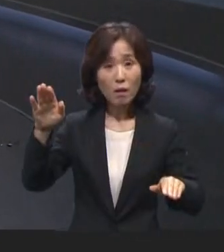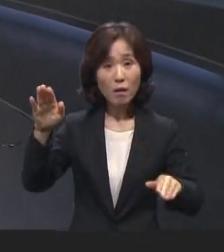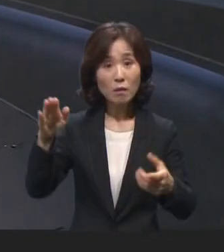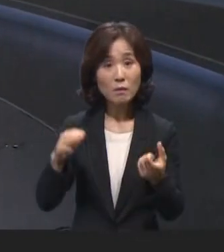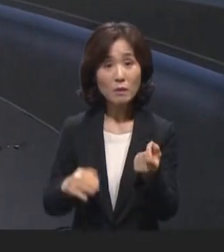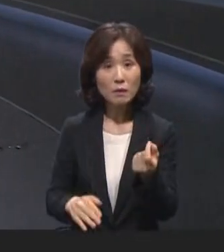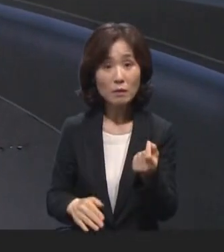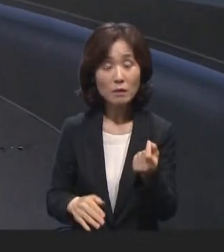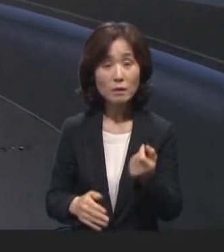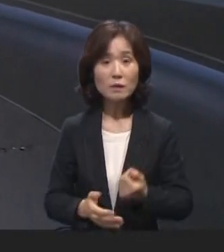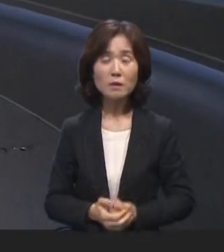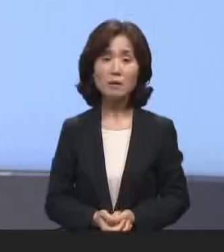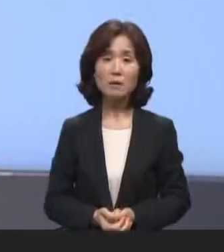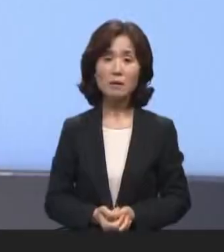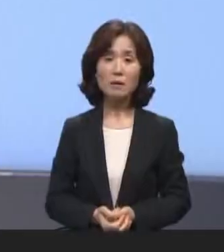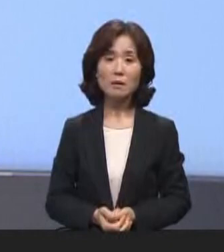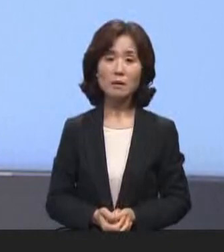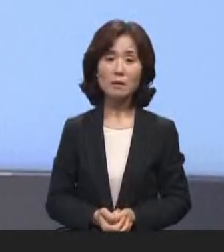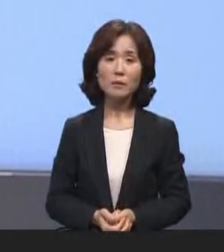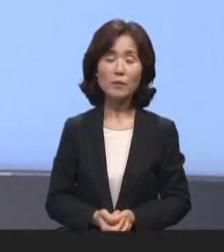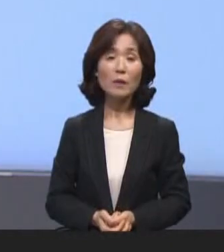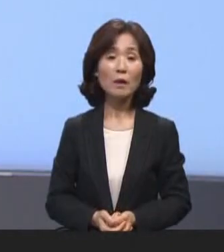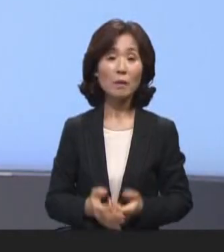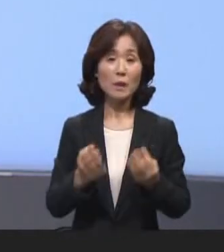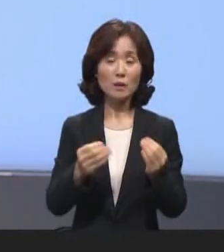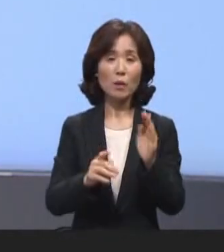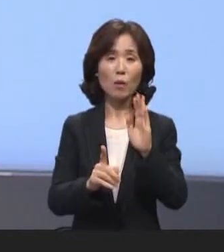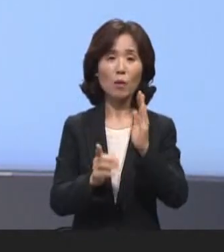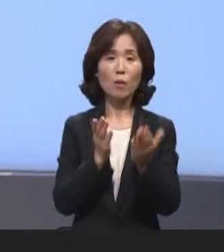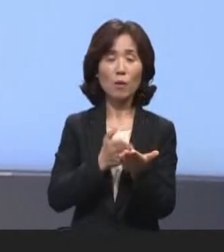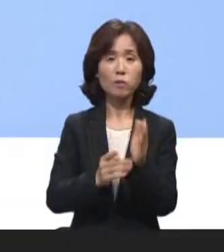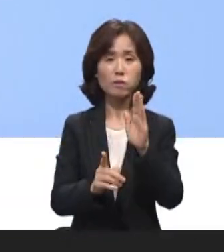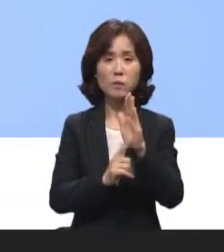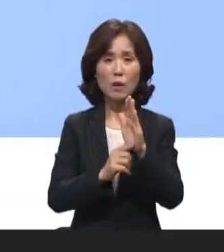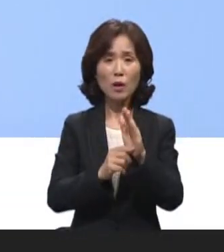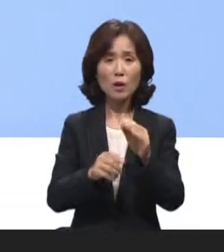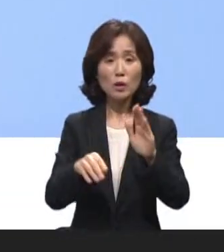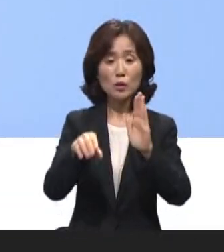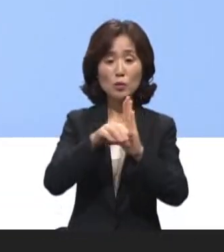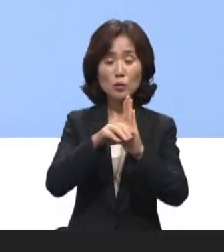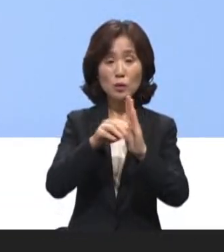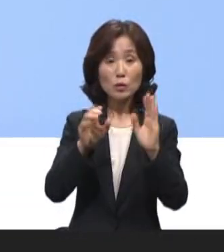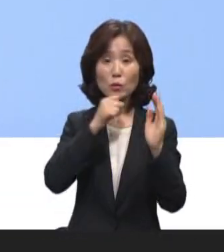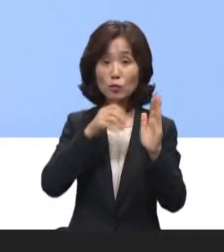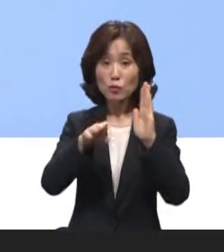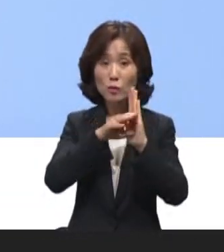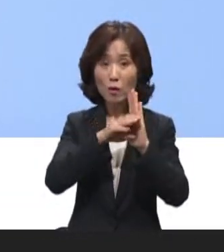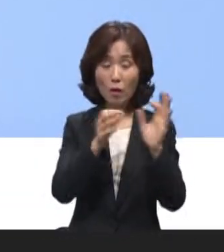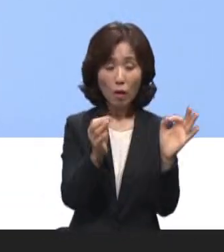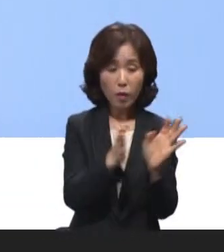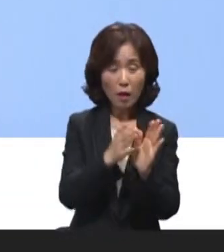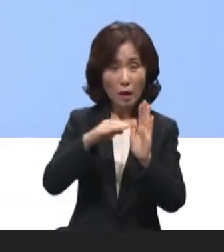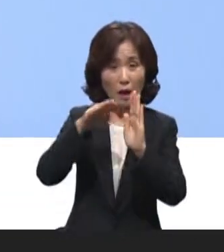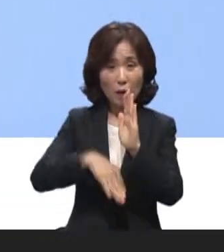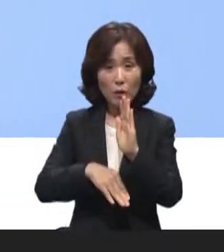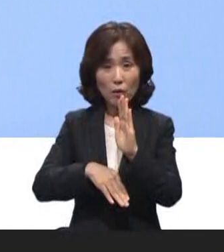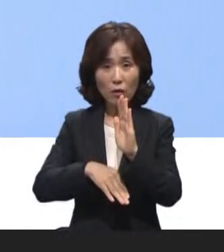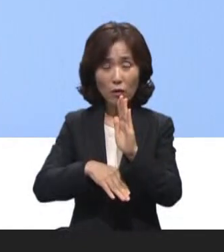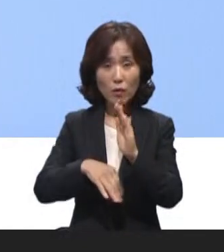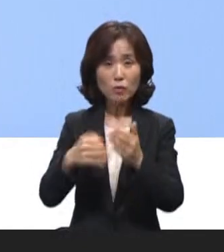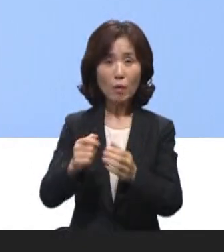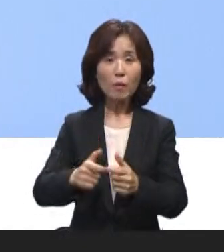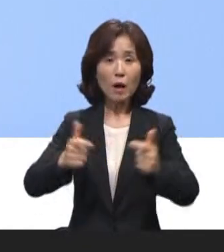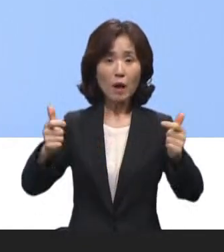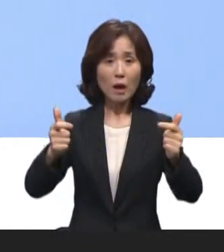있을까요 일단은 그 많은 언론 보도에서 중 2권이 사라지고 1 2권이 늘어났다 하 2권 2 좀 2 터졌다는 기사를 저도 좀